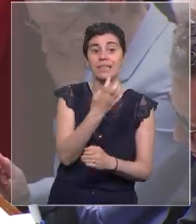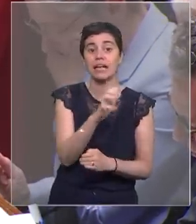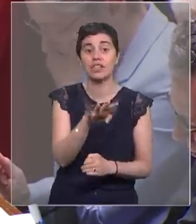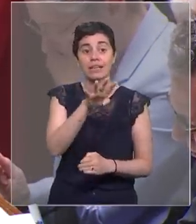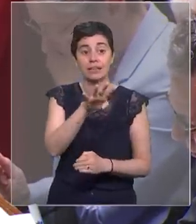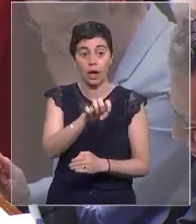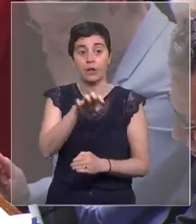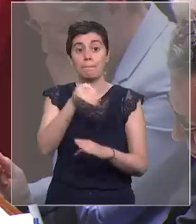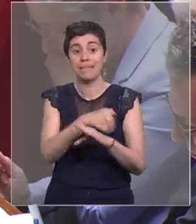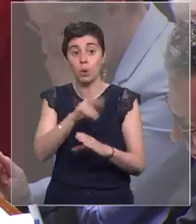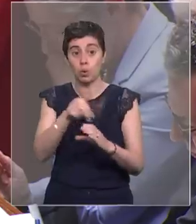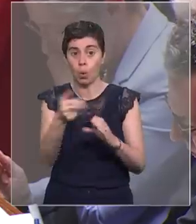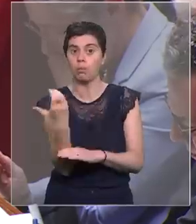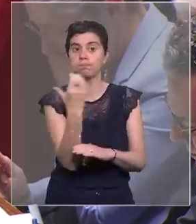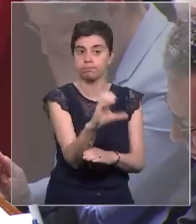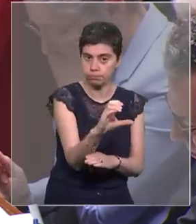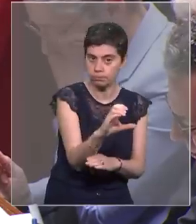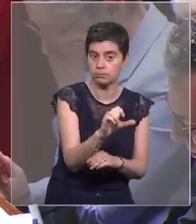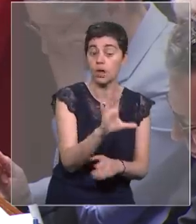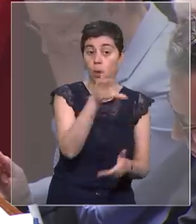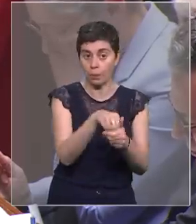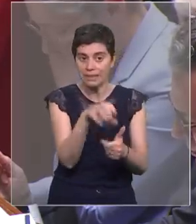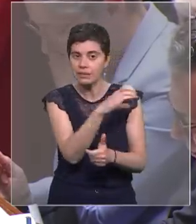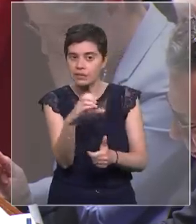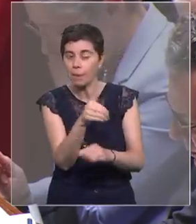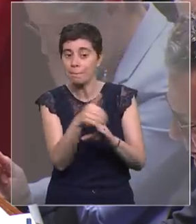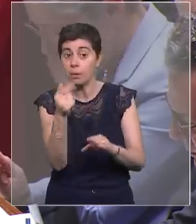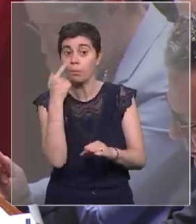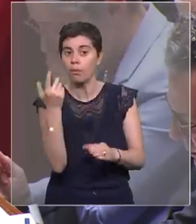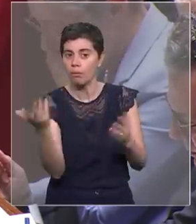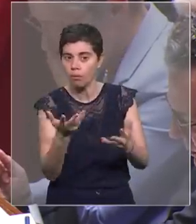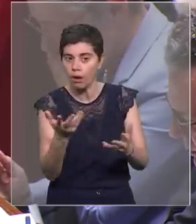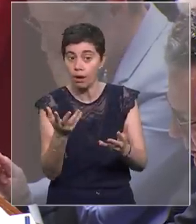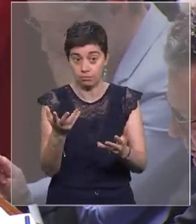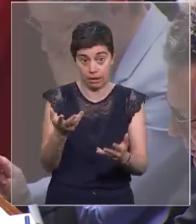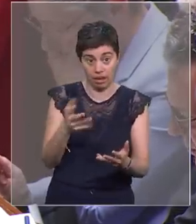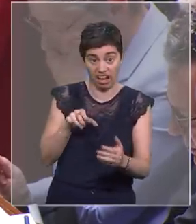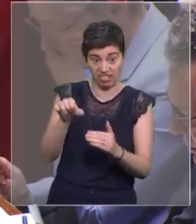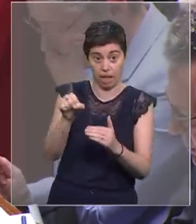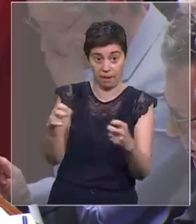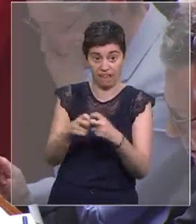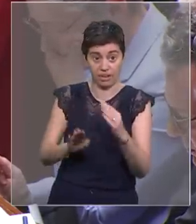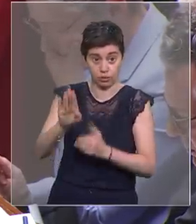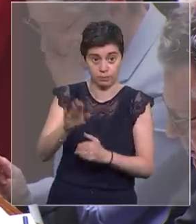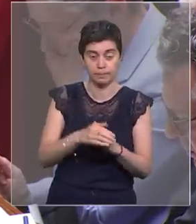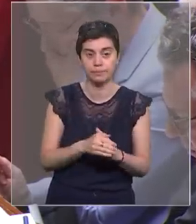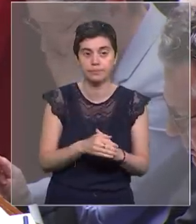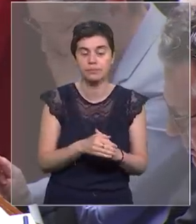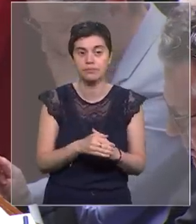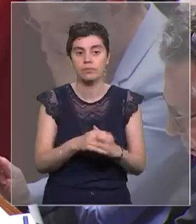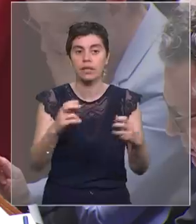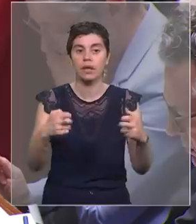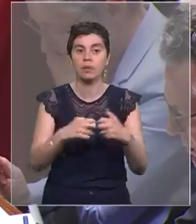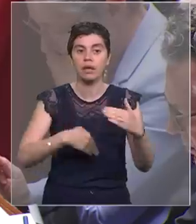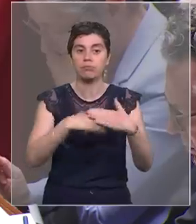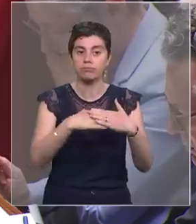d'euros pour soutenir le financement des EHPAD, dont 100 millions juste pour l'inflation. On a étendu le bouclier tarifaire sur le